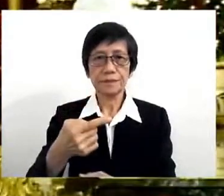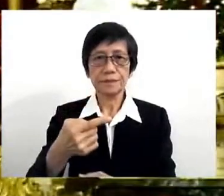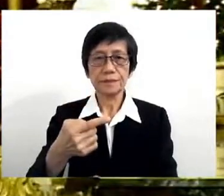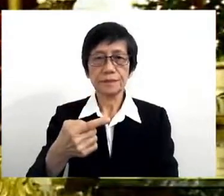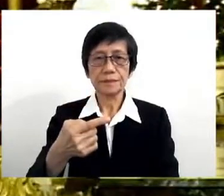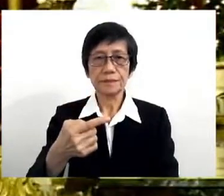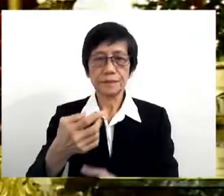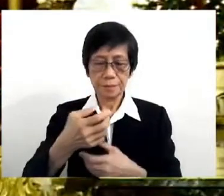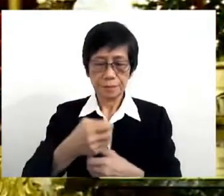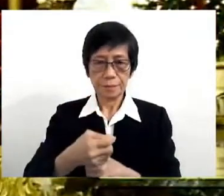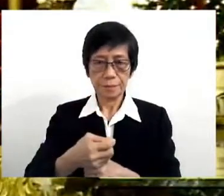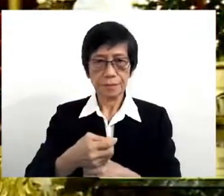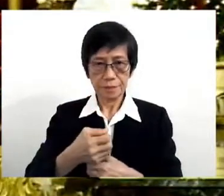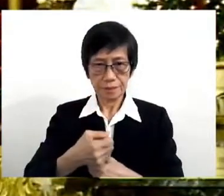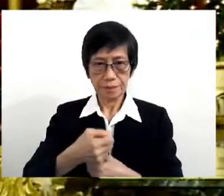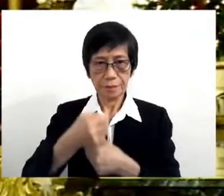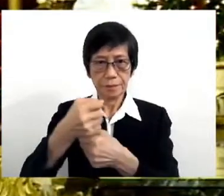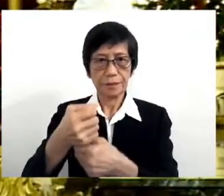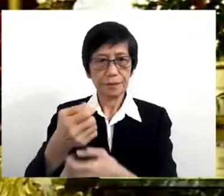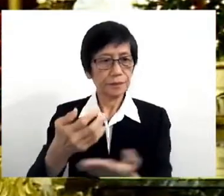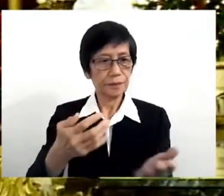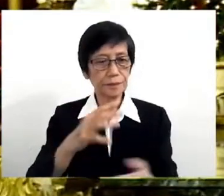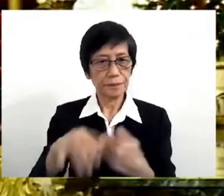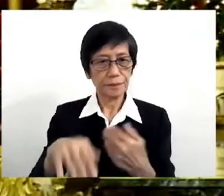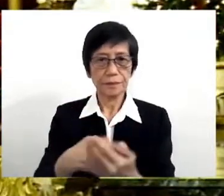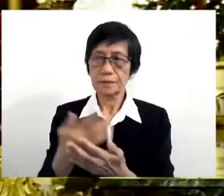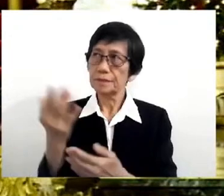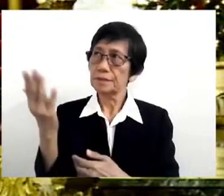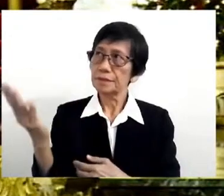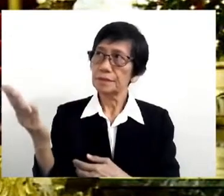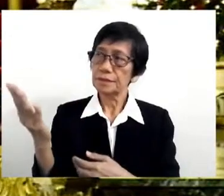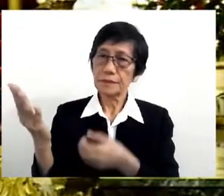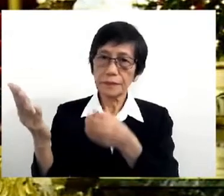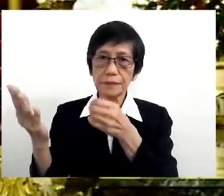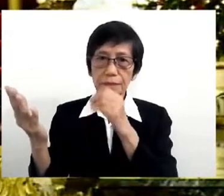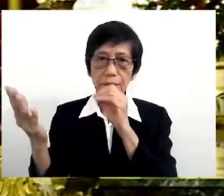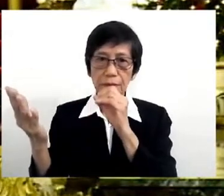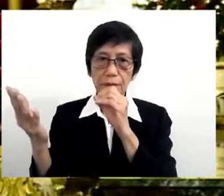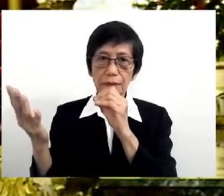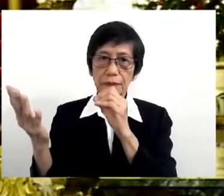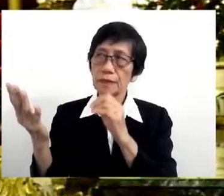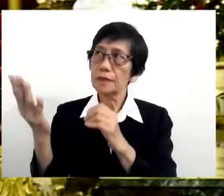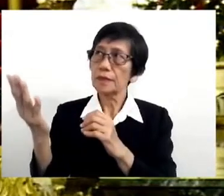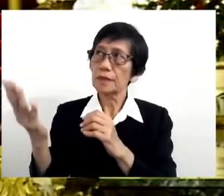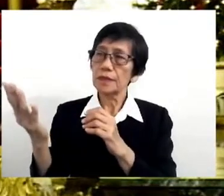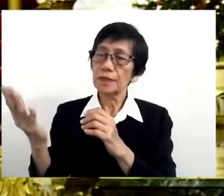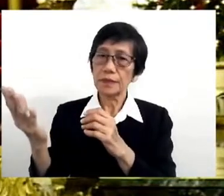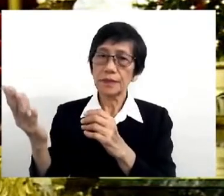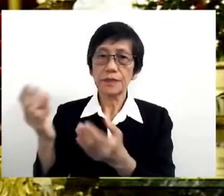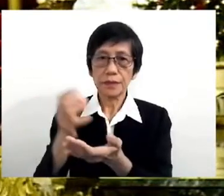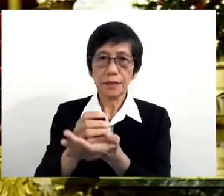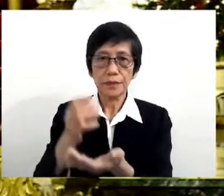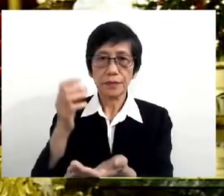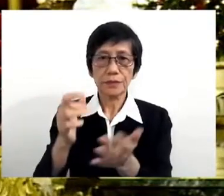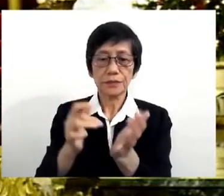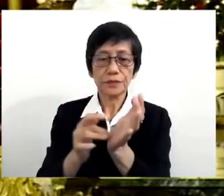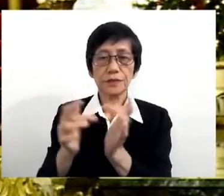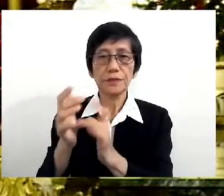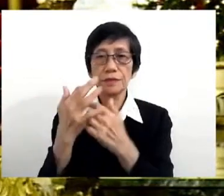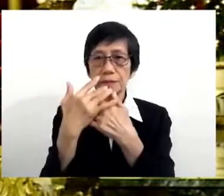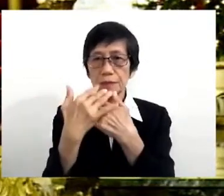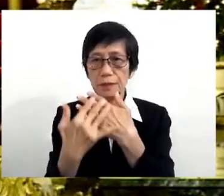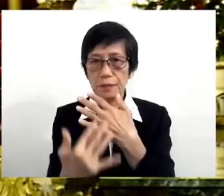tanggapin ninyong lahat ito at inumin. Ito ang kalis ng aking dugo, ng bago